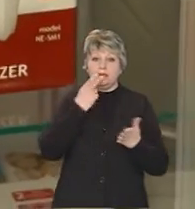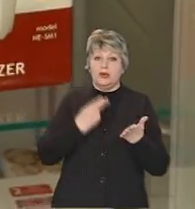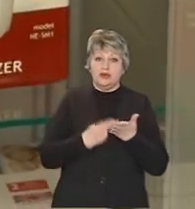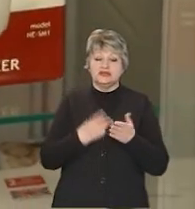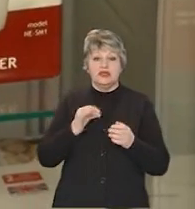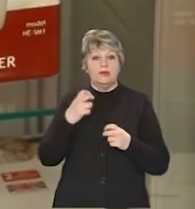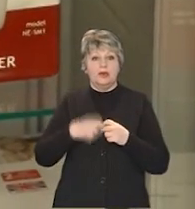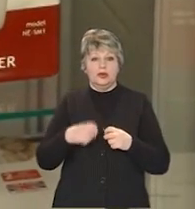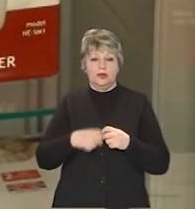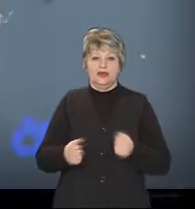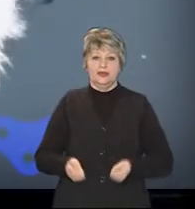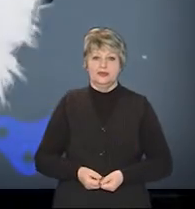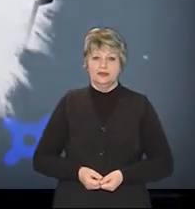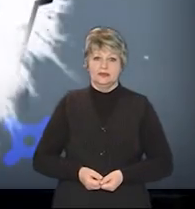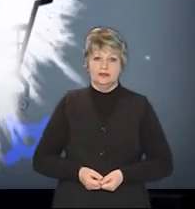поломки самого апарату.